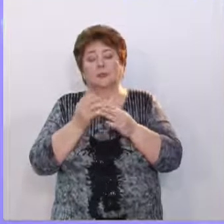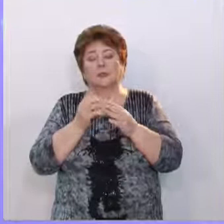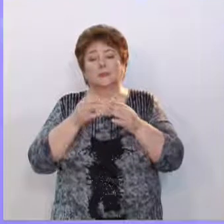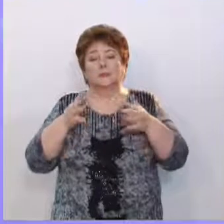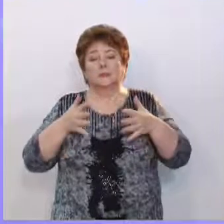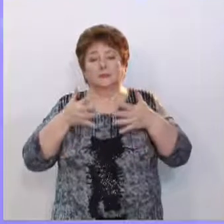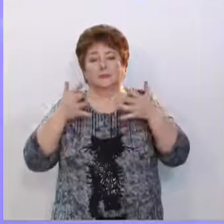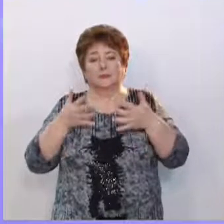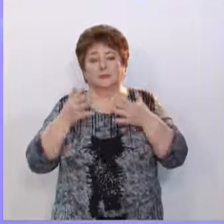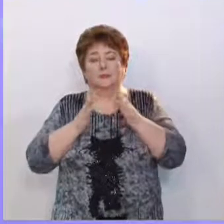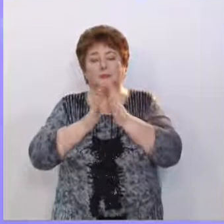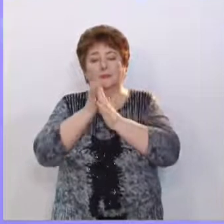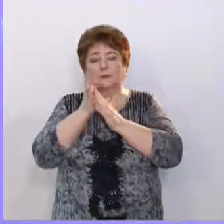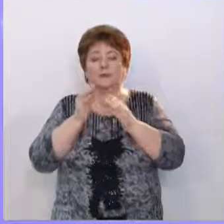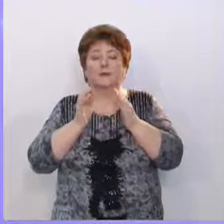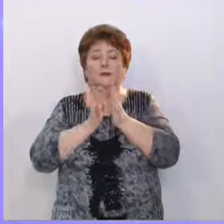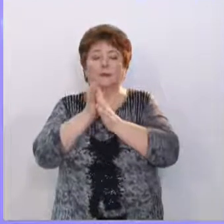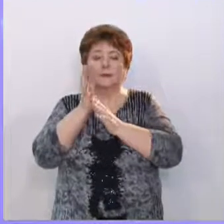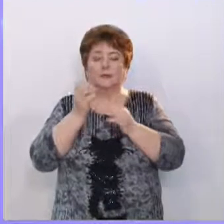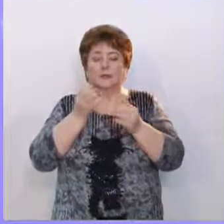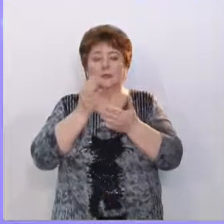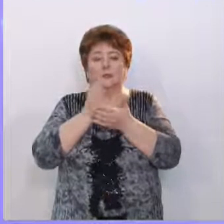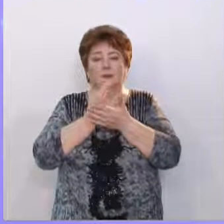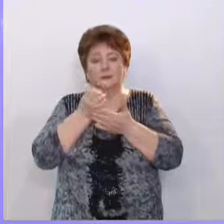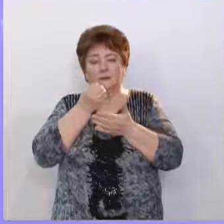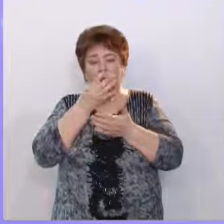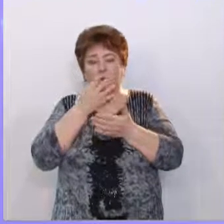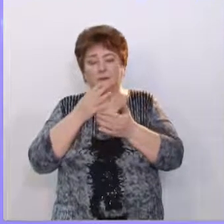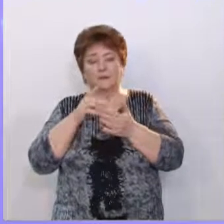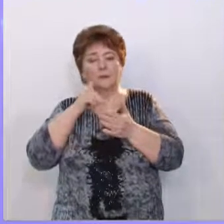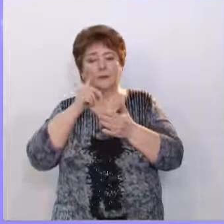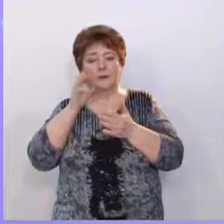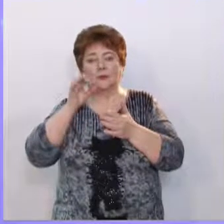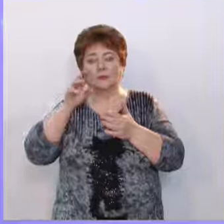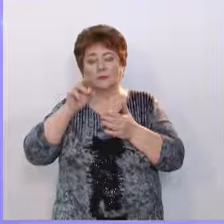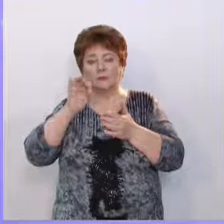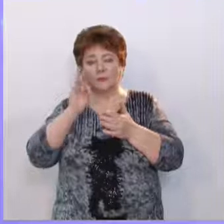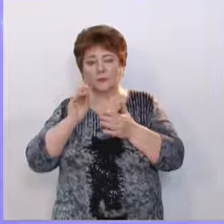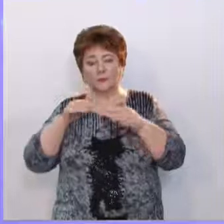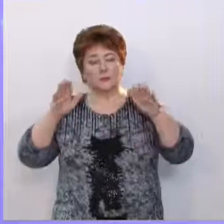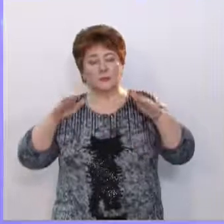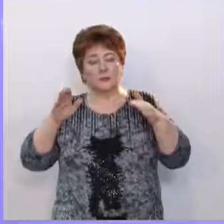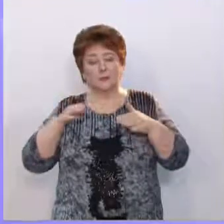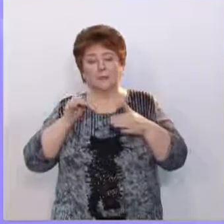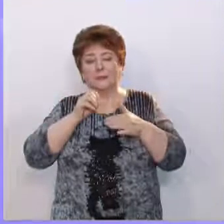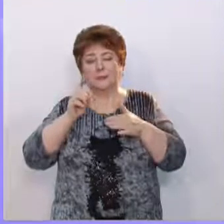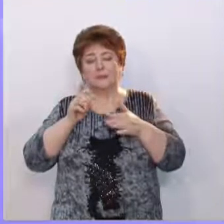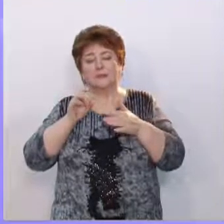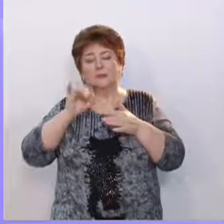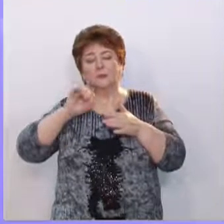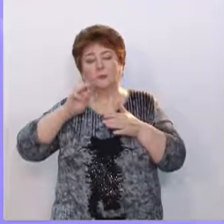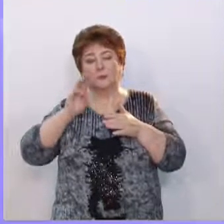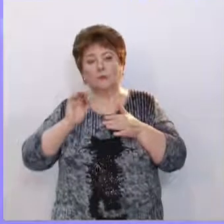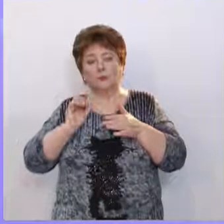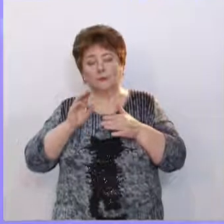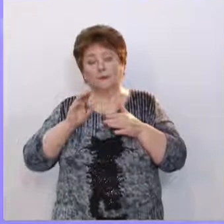травка. В траве цветут молодые одуванчики. Летят из улья